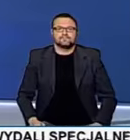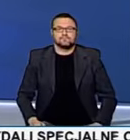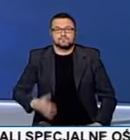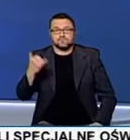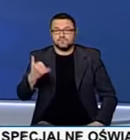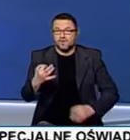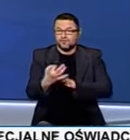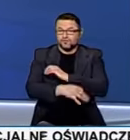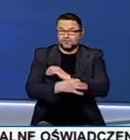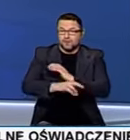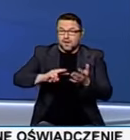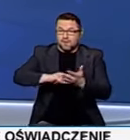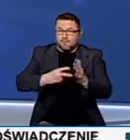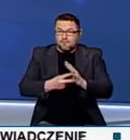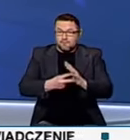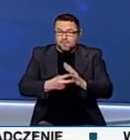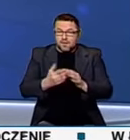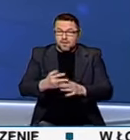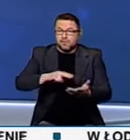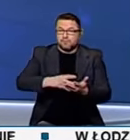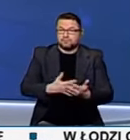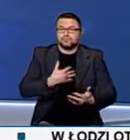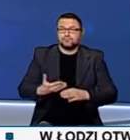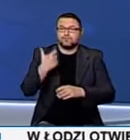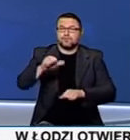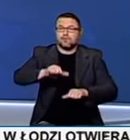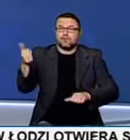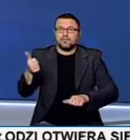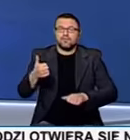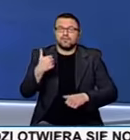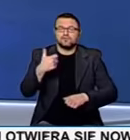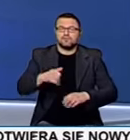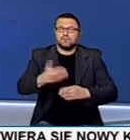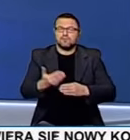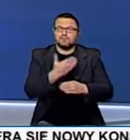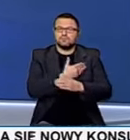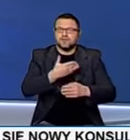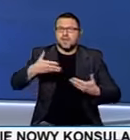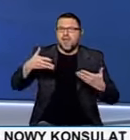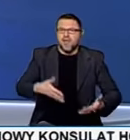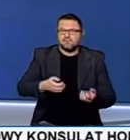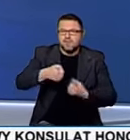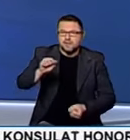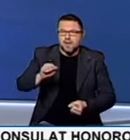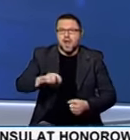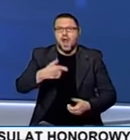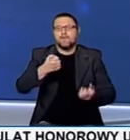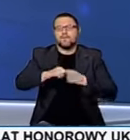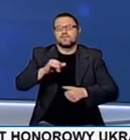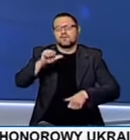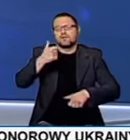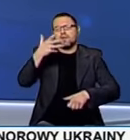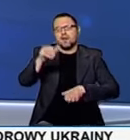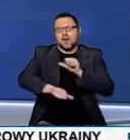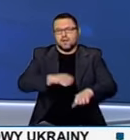Zwykle studniówkową imprezę planuje się 100 dni przed egzaminem dojrzałości, ale maturzyści jednego z piotrkowskich liceów czekali na nią